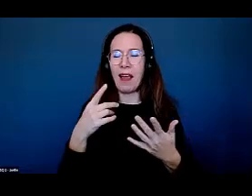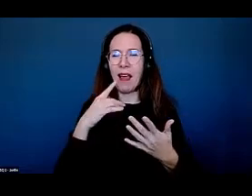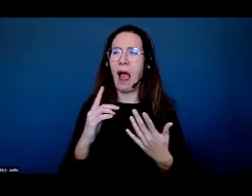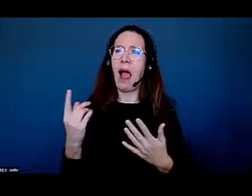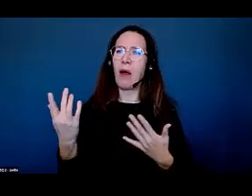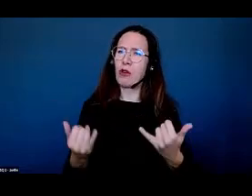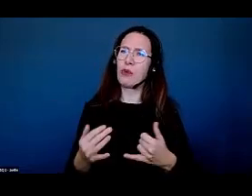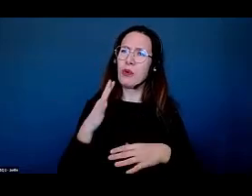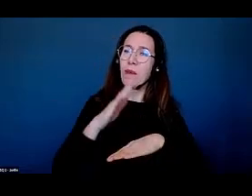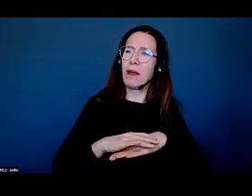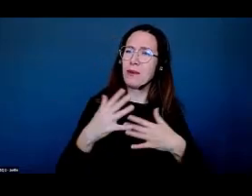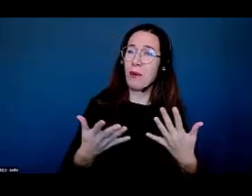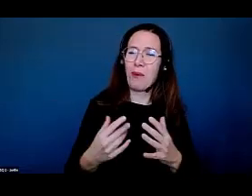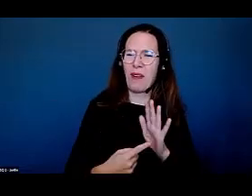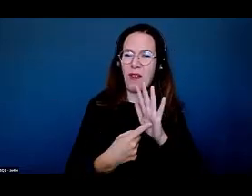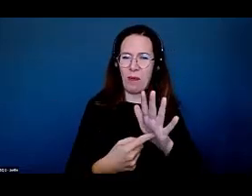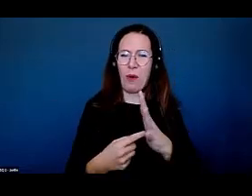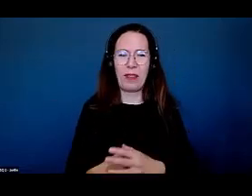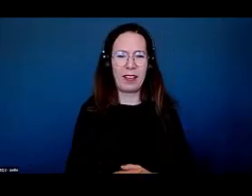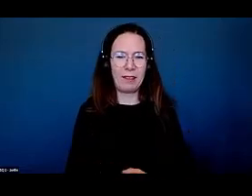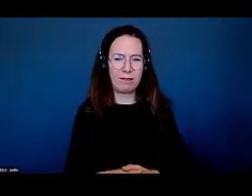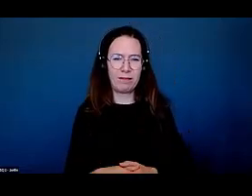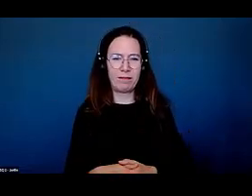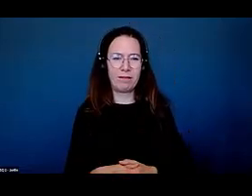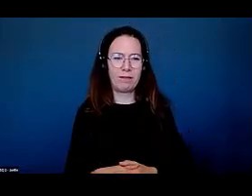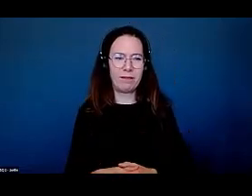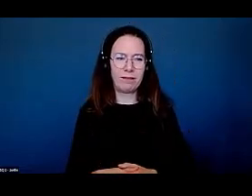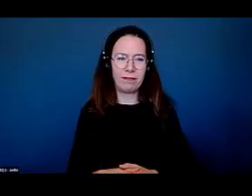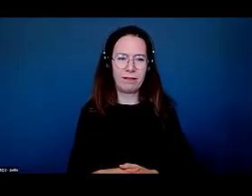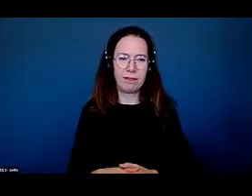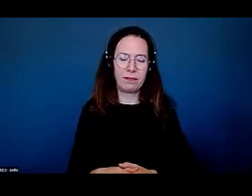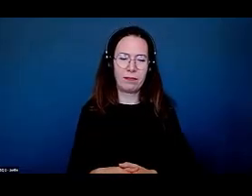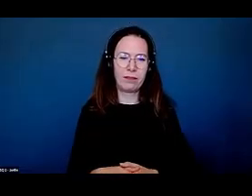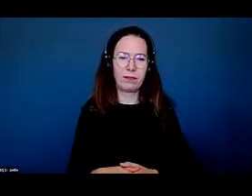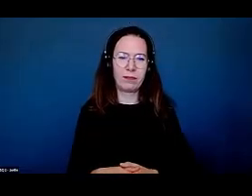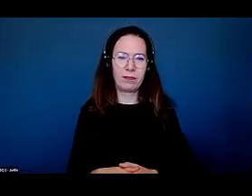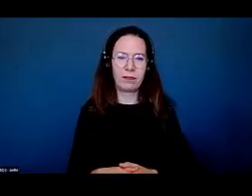les décors de la journée du jour. Prochaine diapositive.